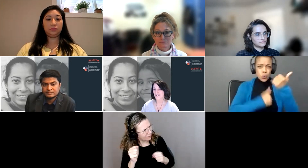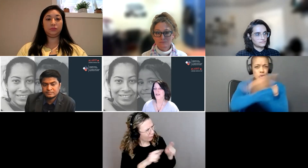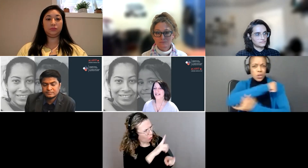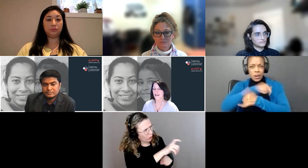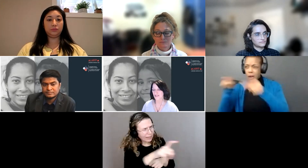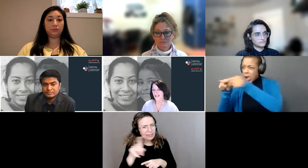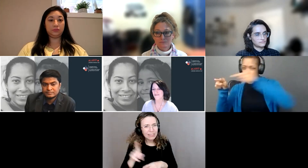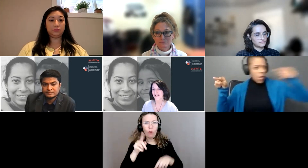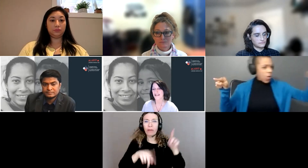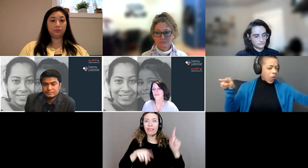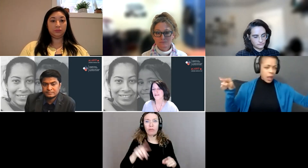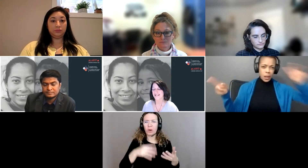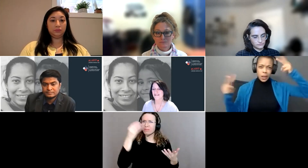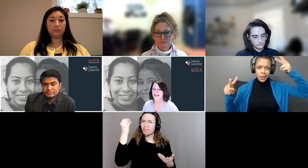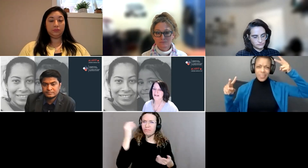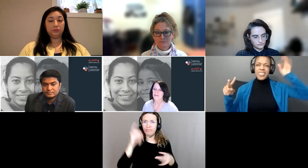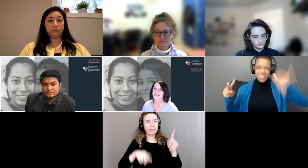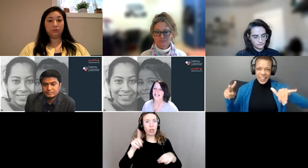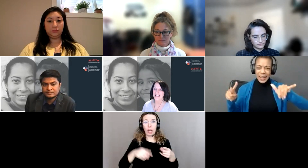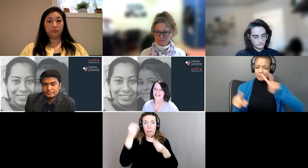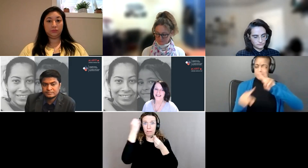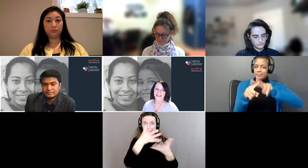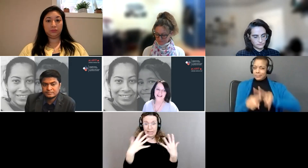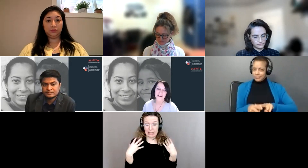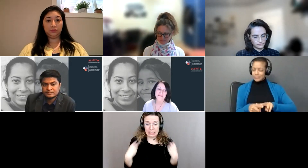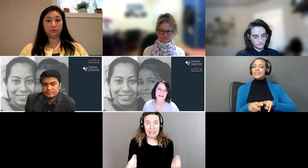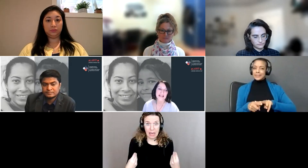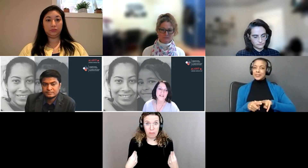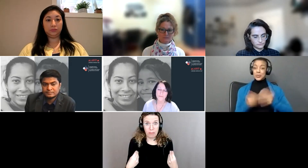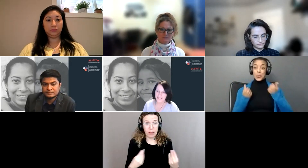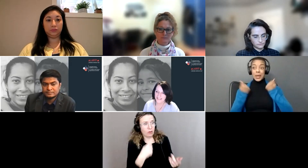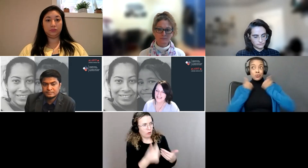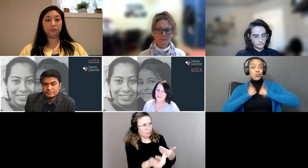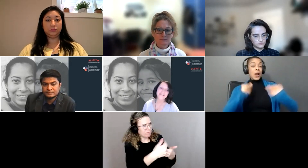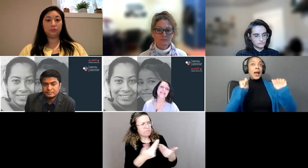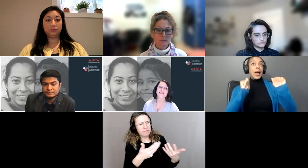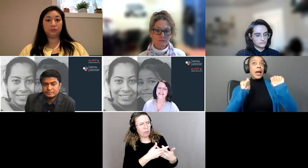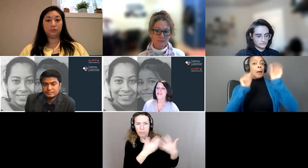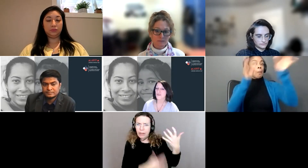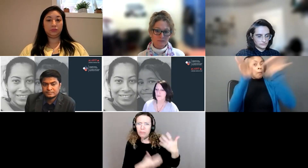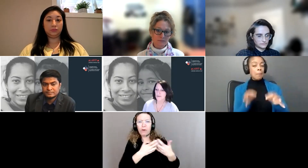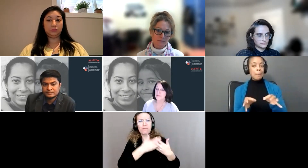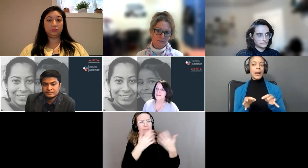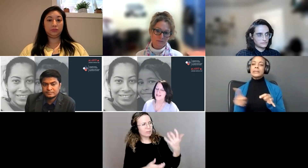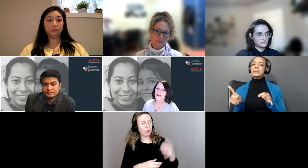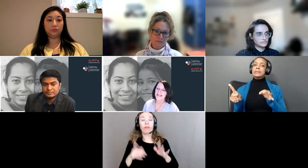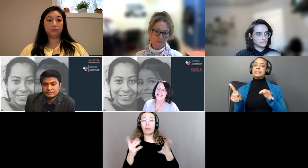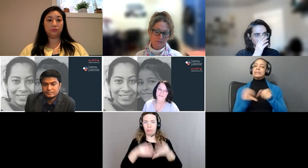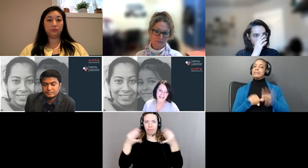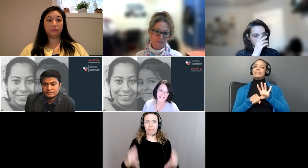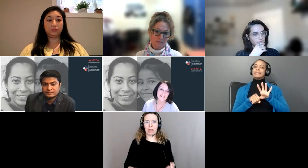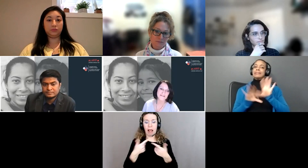Même si les messages qui sont plus simples pour inviter les communautés n'atterrissaient pas bien. Donc, un langage simple, c'est